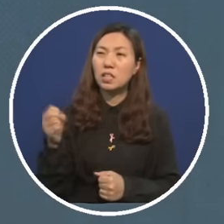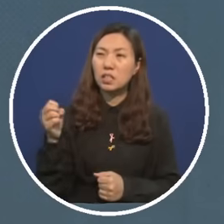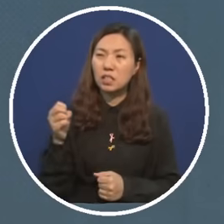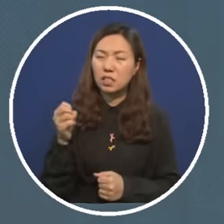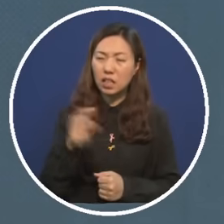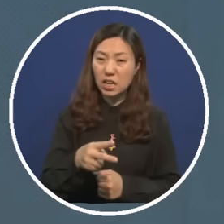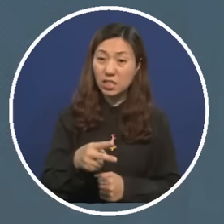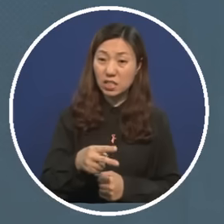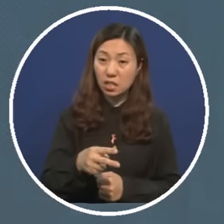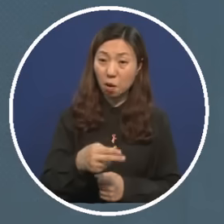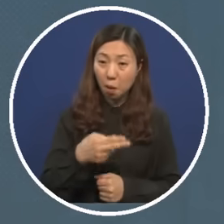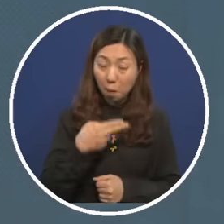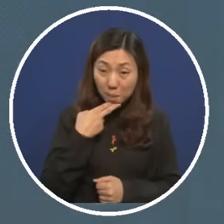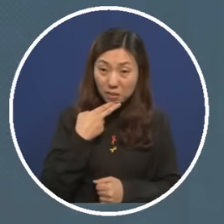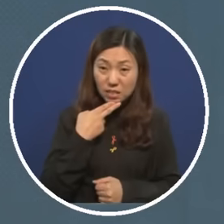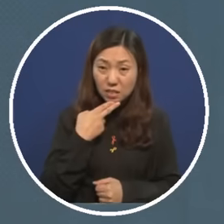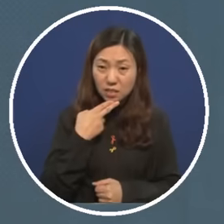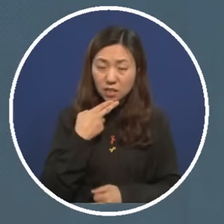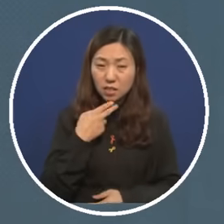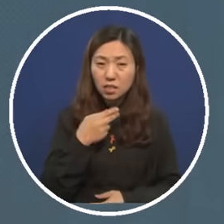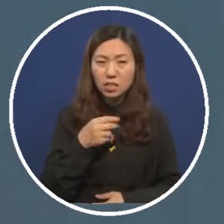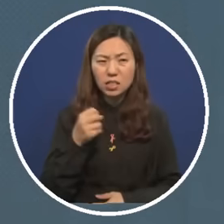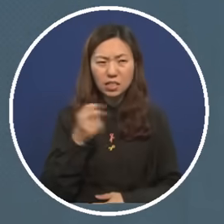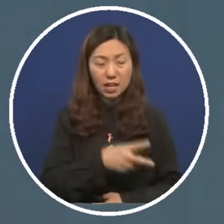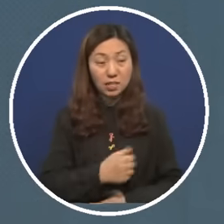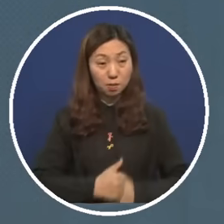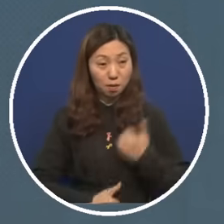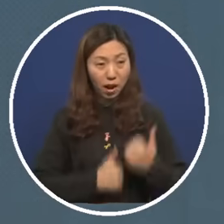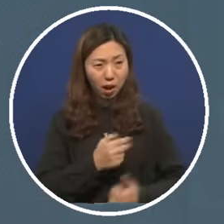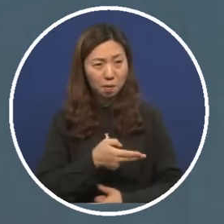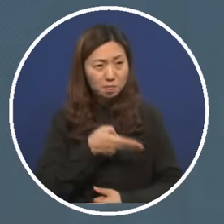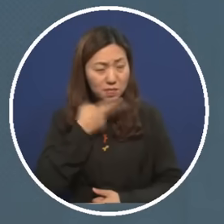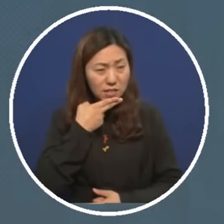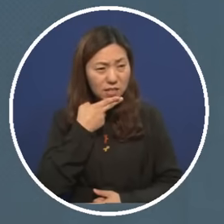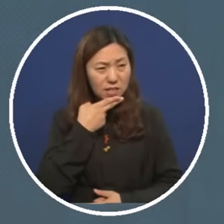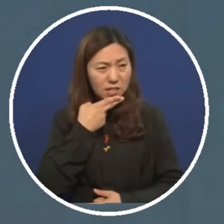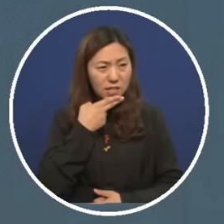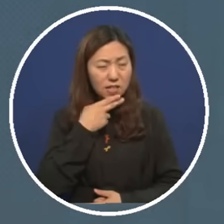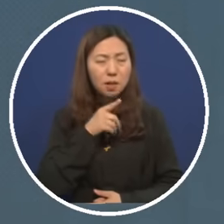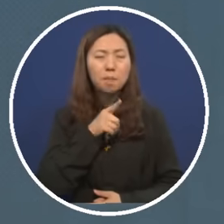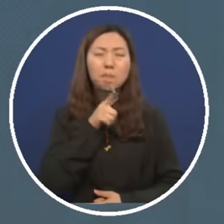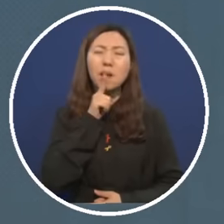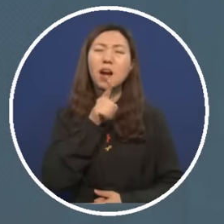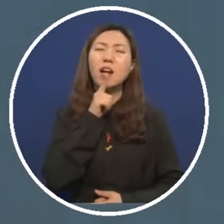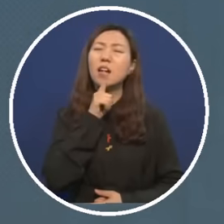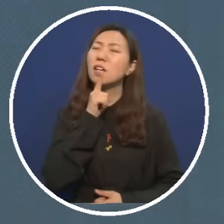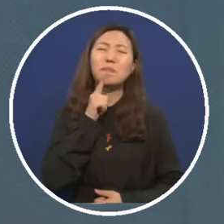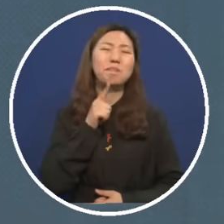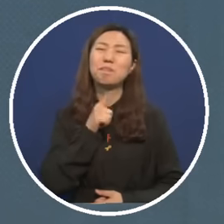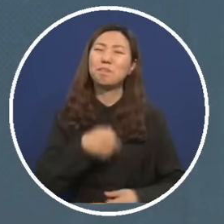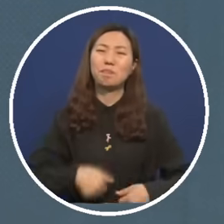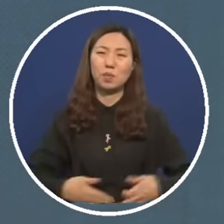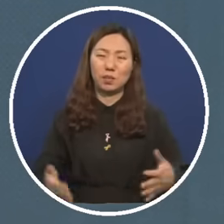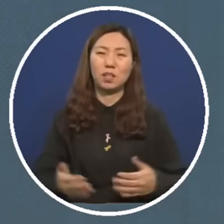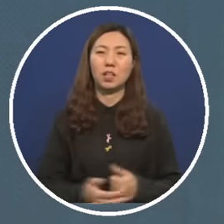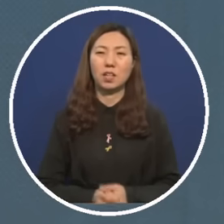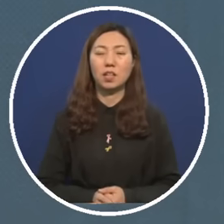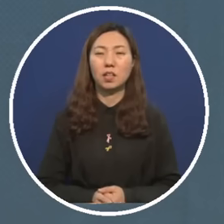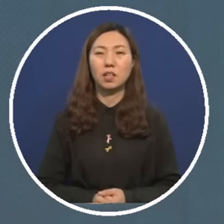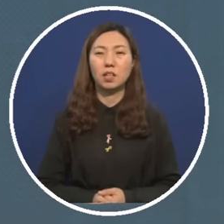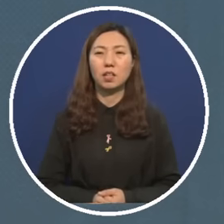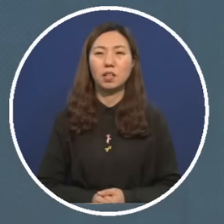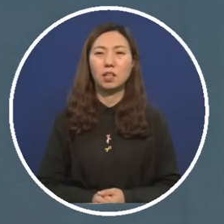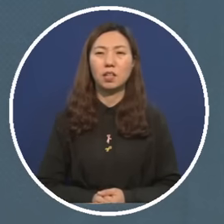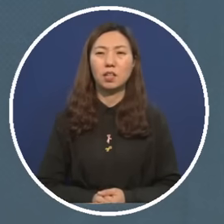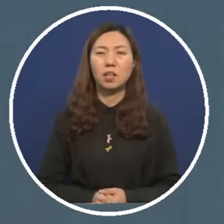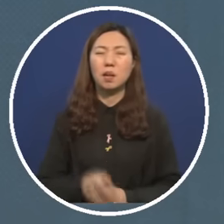거지. 다시는 성질이 안 낼 거지. 그런 얘기는 할 필요가 없어.